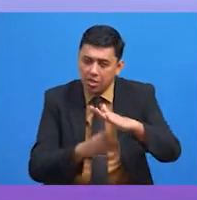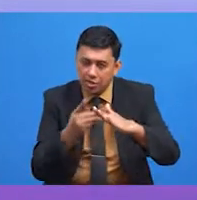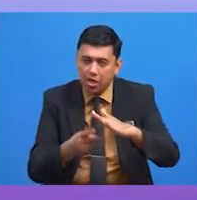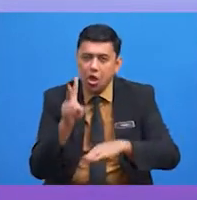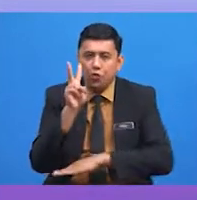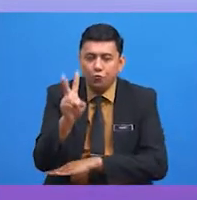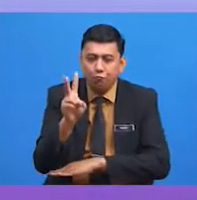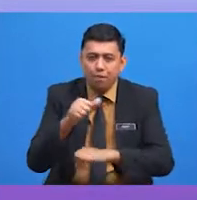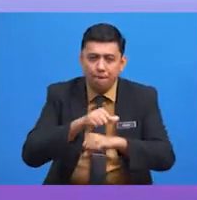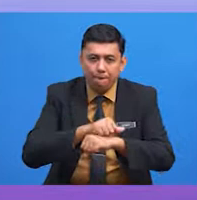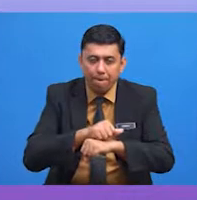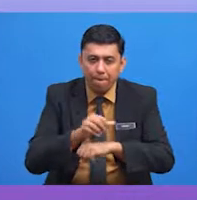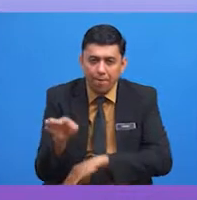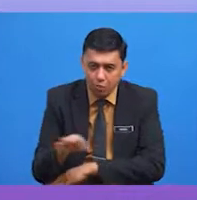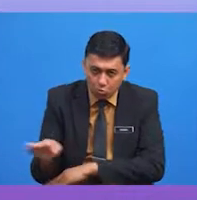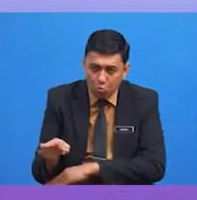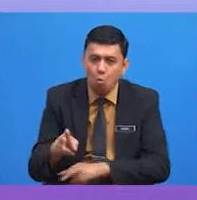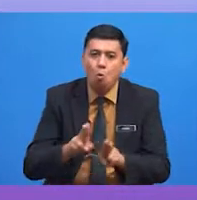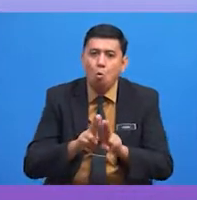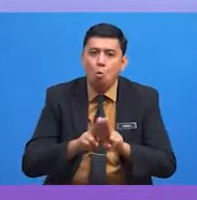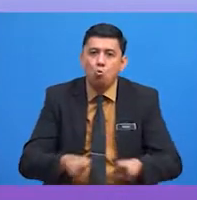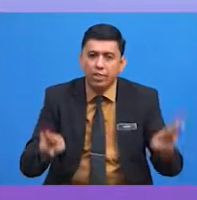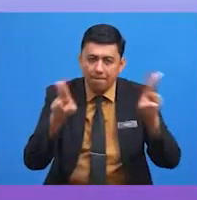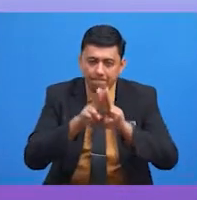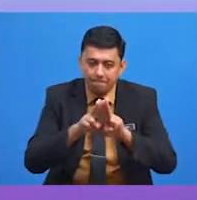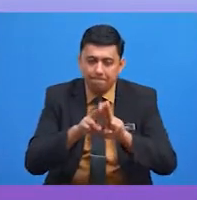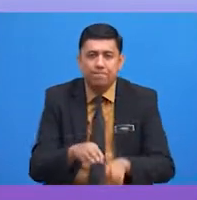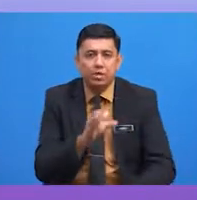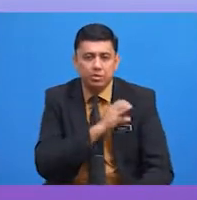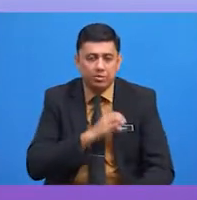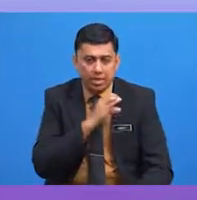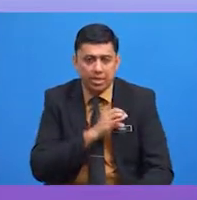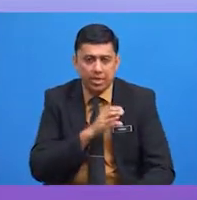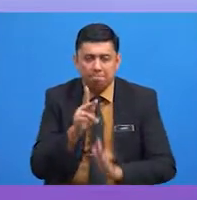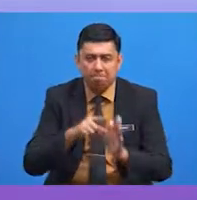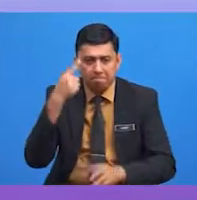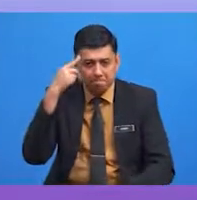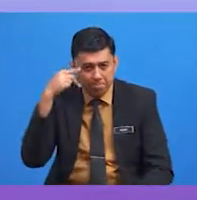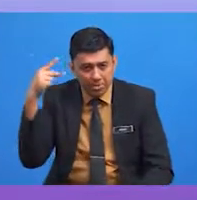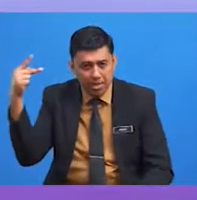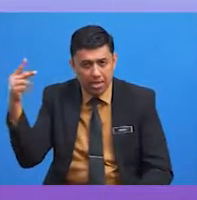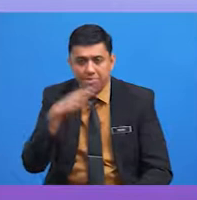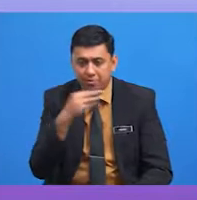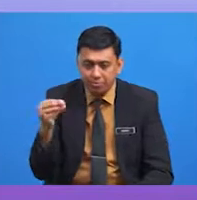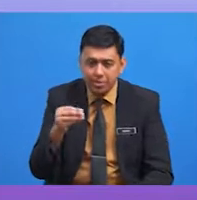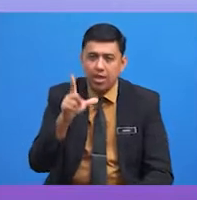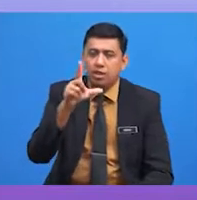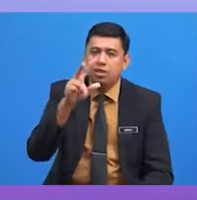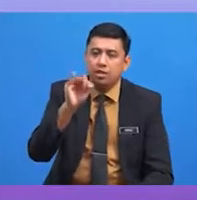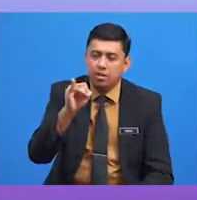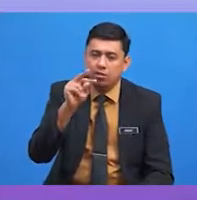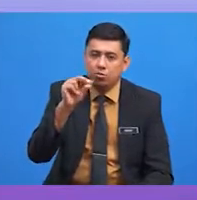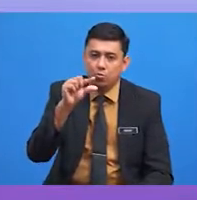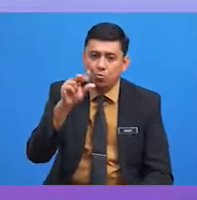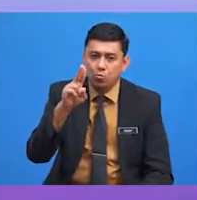dua faktor utama, iaitu ciri keperihalan dan ciri linguistik.